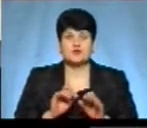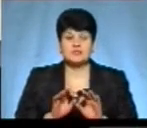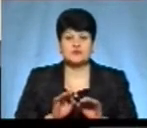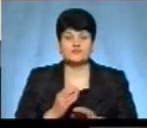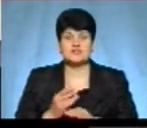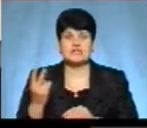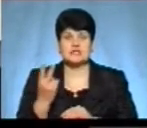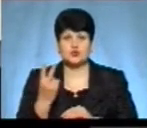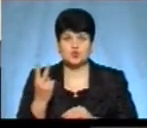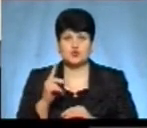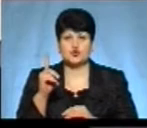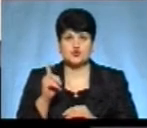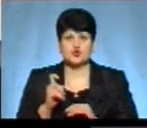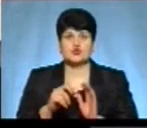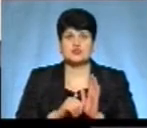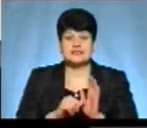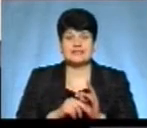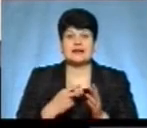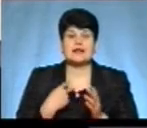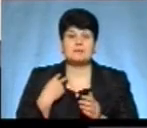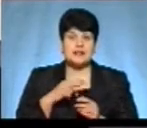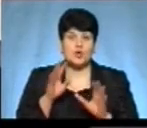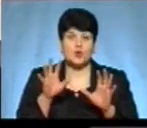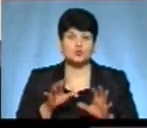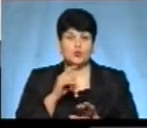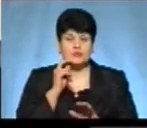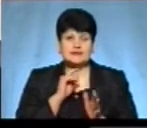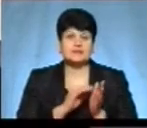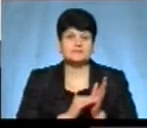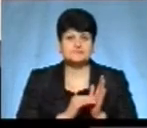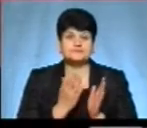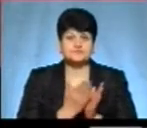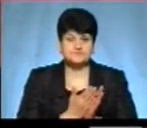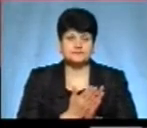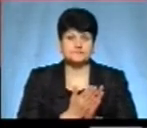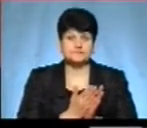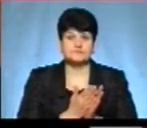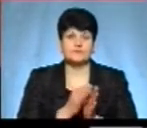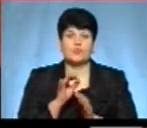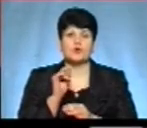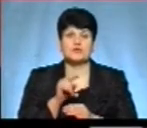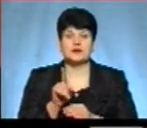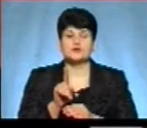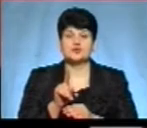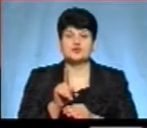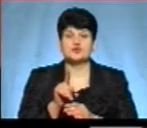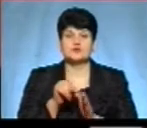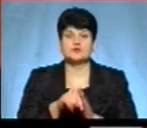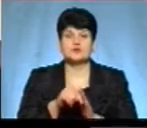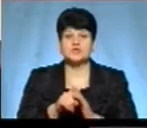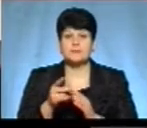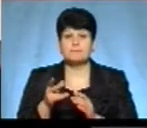частині 2 статті 160 Кримінального кодексу України, яка, відповідно, говорить, знову ж таки, про те, що є саме підкупом виборців,